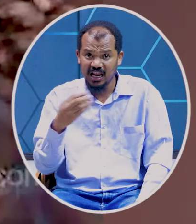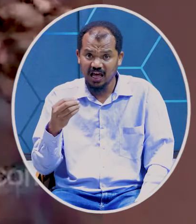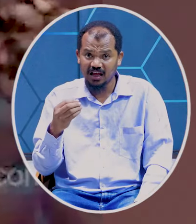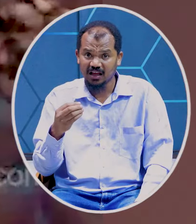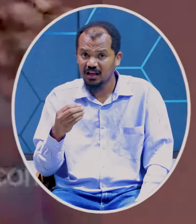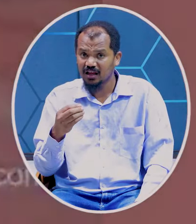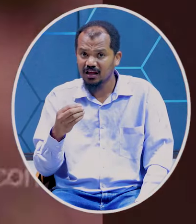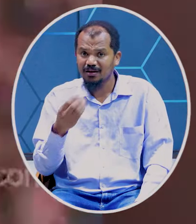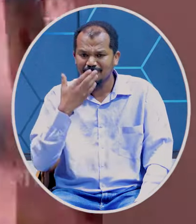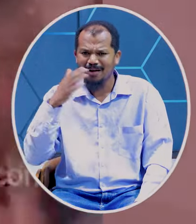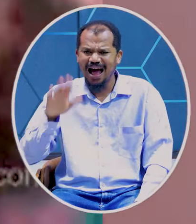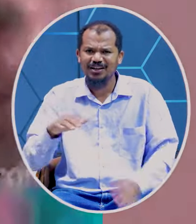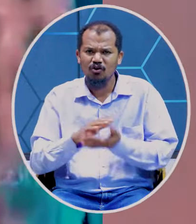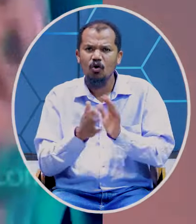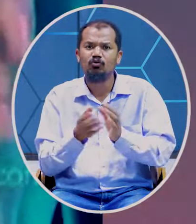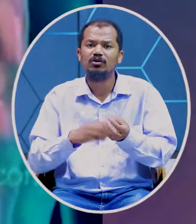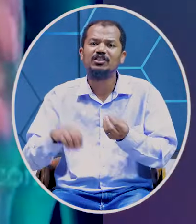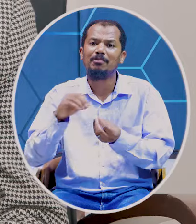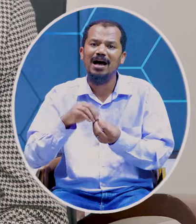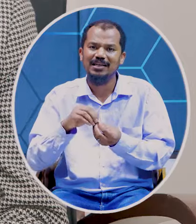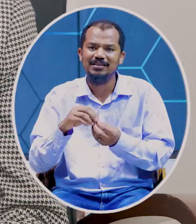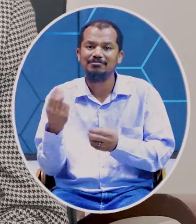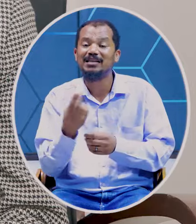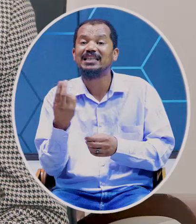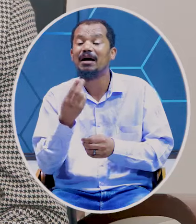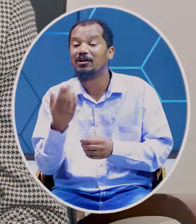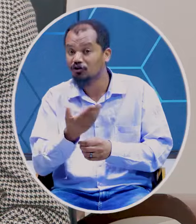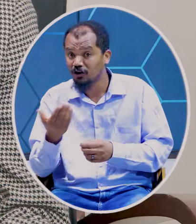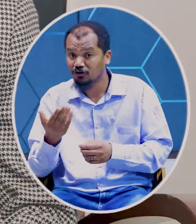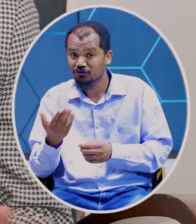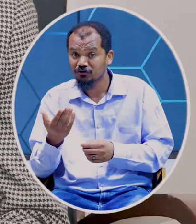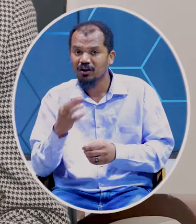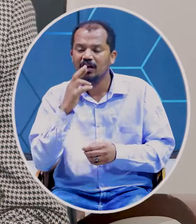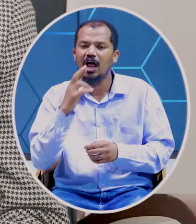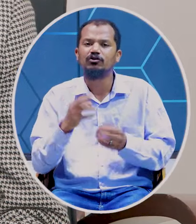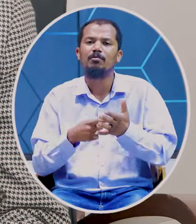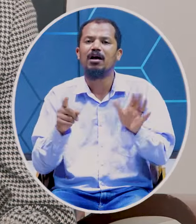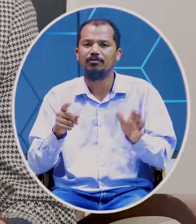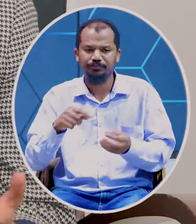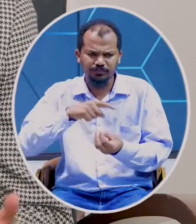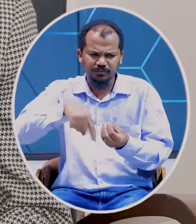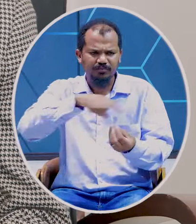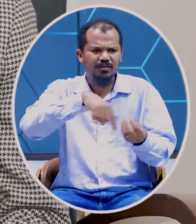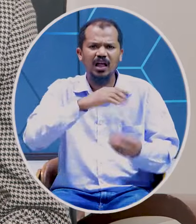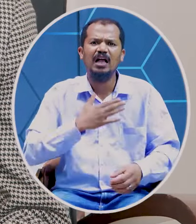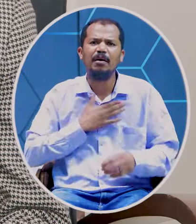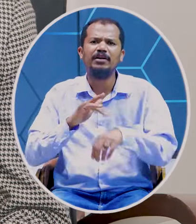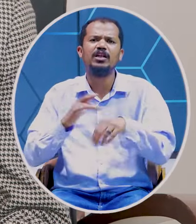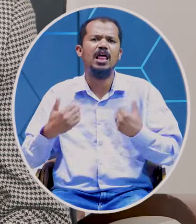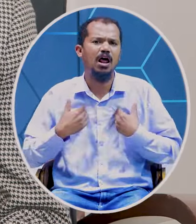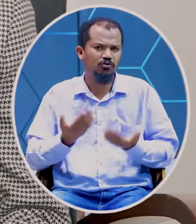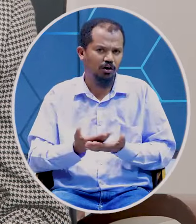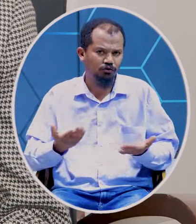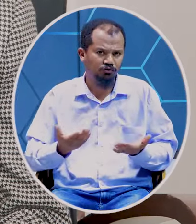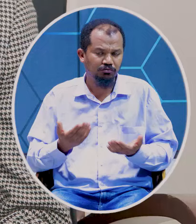እና እነዚህ በአድ የሆኑ ተጨማሪ የምንጠቀማቸው ነገሮች ናቸው የሚያጋልጡን አካባቢያችን ላይ ያሉ ነገሮች